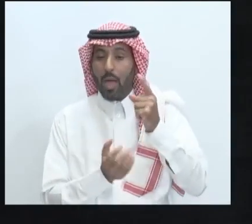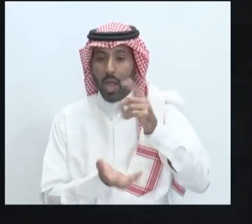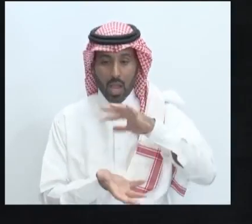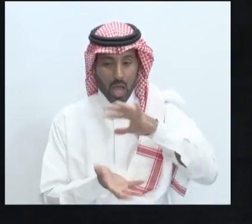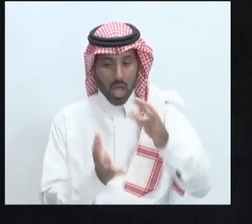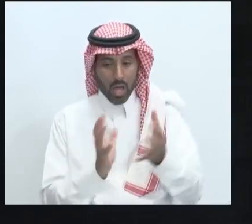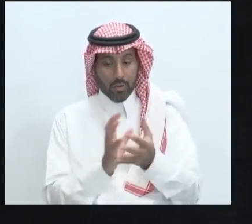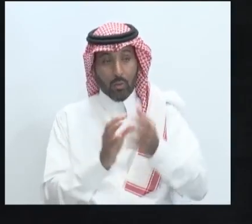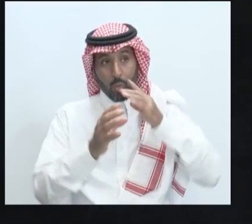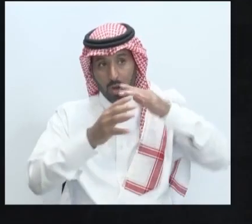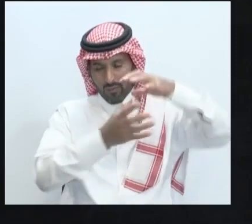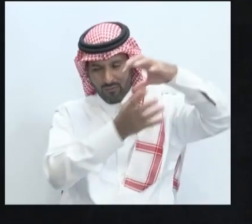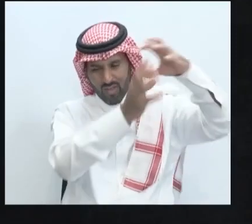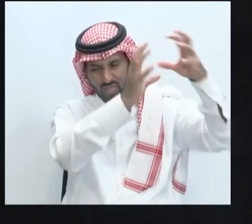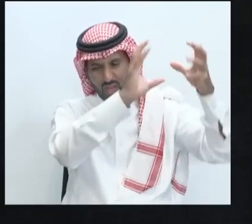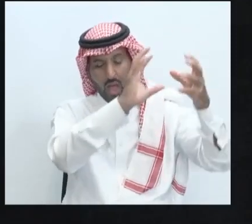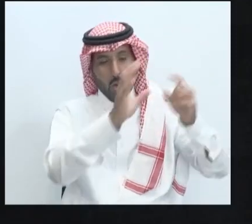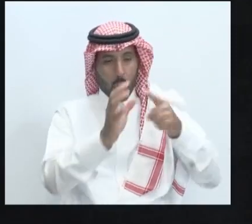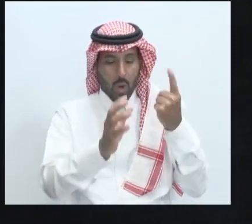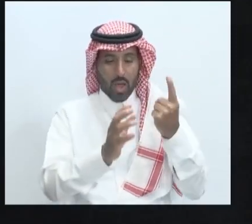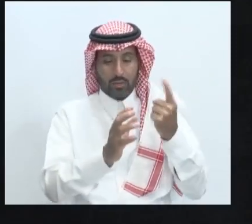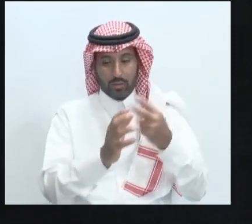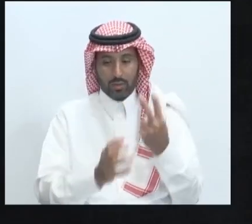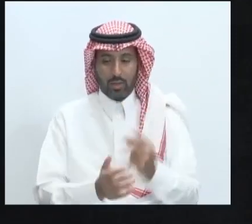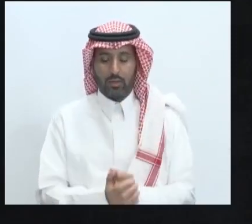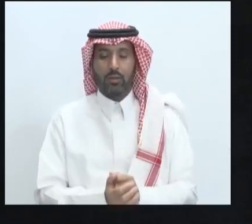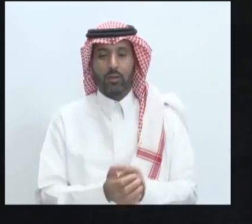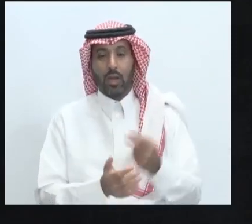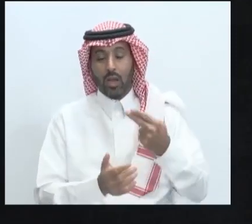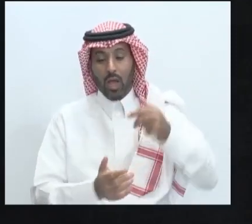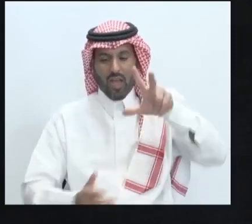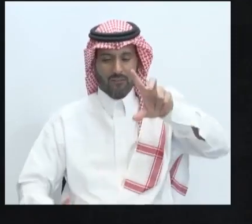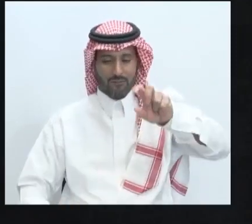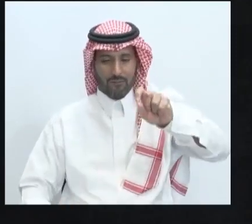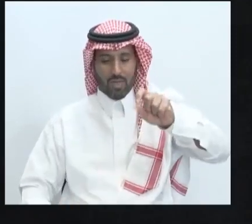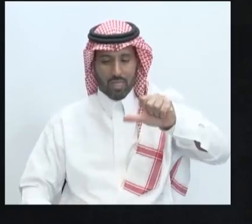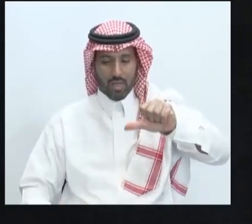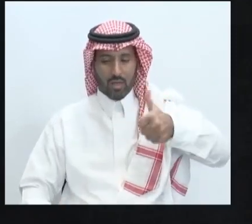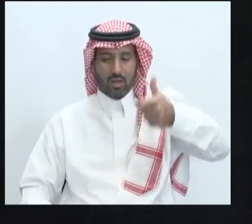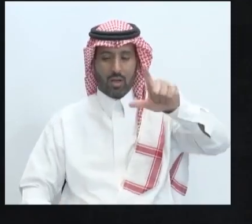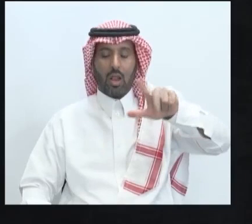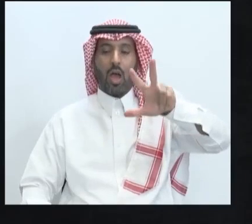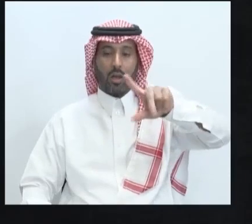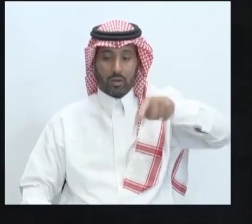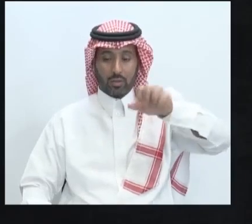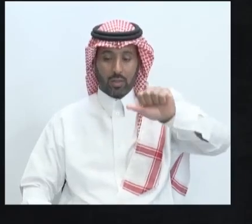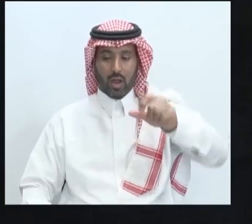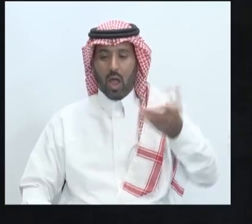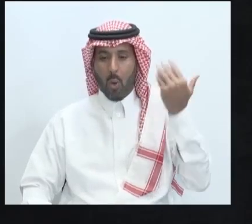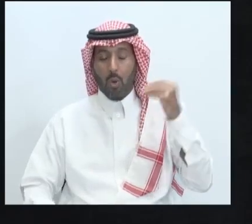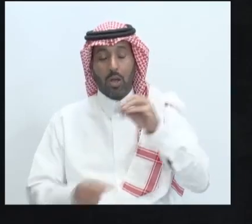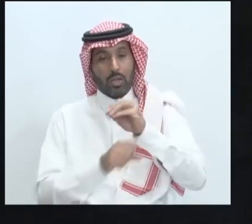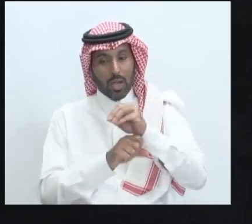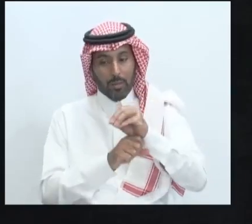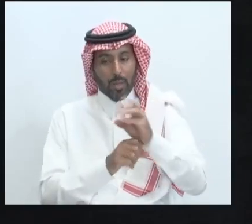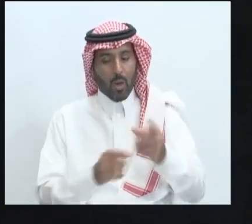ا معنا في لغه الاشاره لهذا اليوم صالح العوجان في البدايه اعزائي الطلبه دعونا نستذكر ما تم دراسته